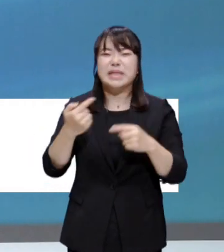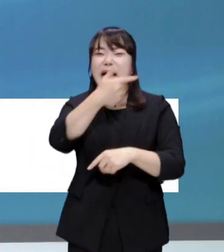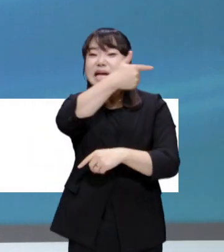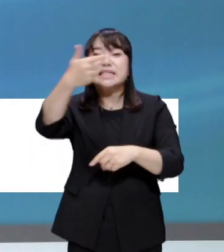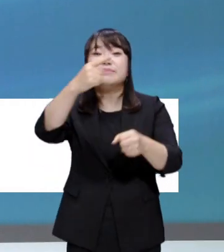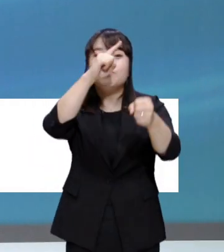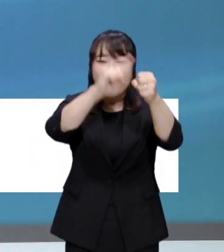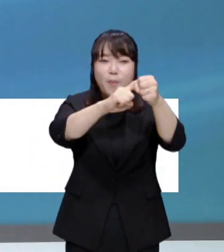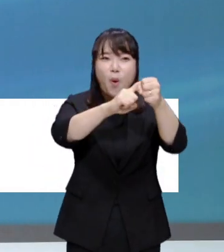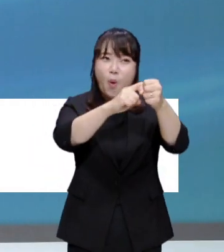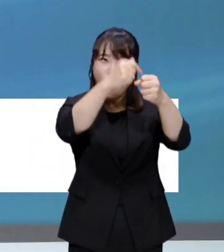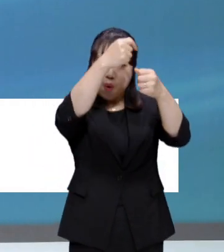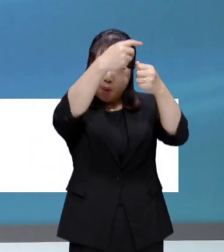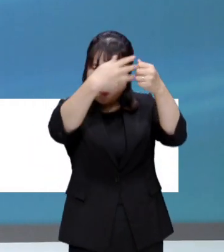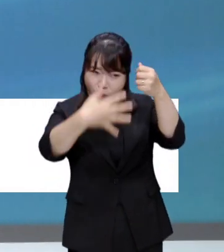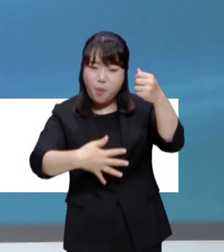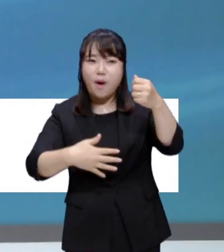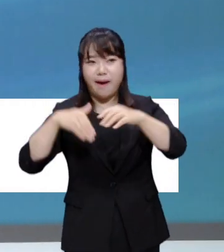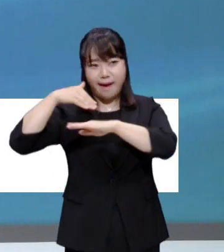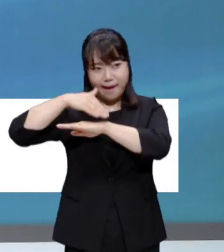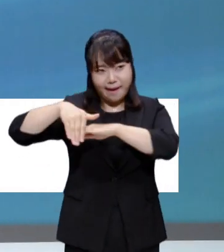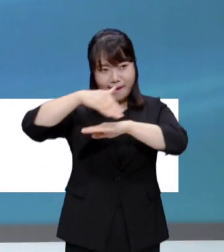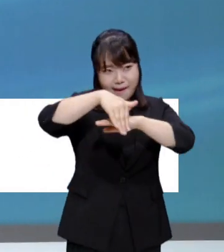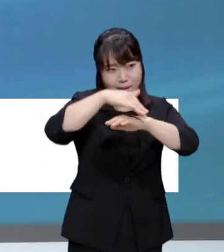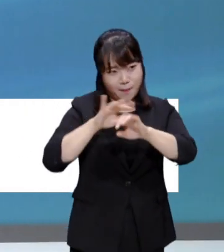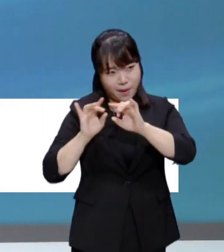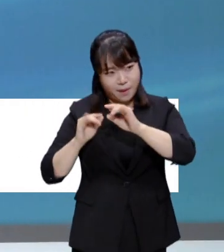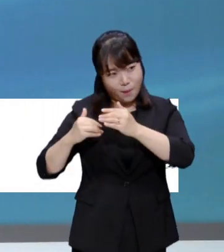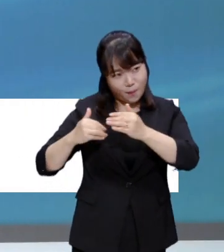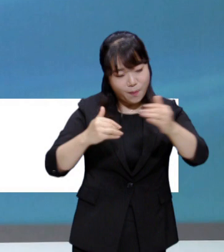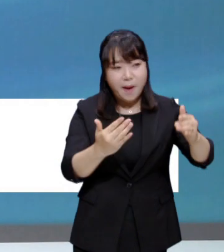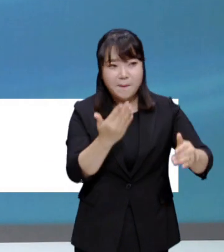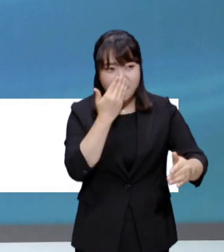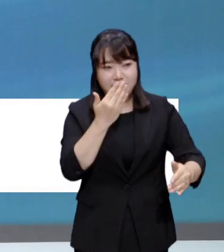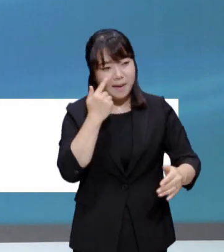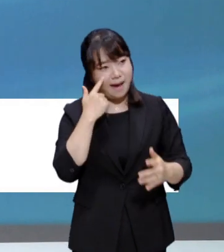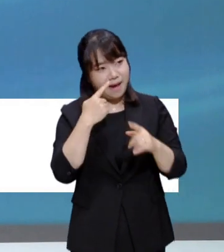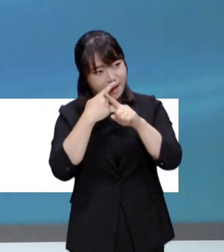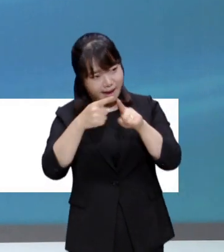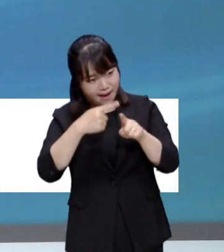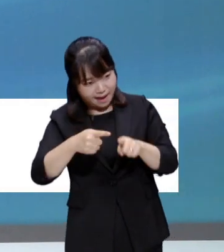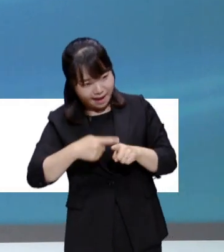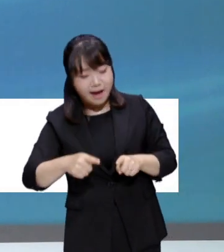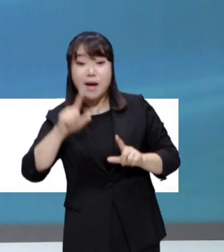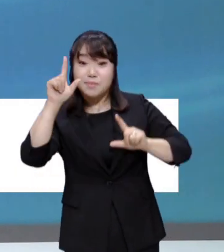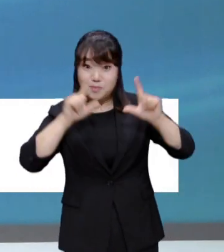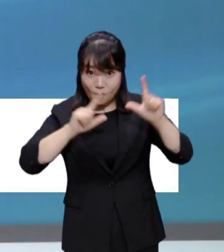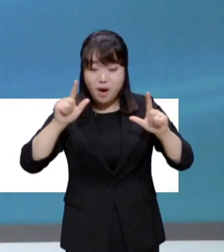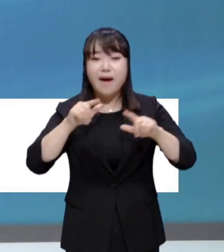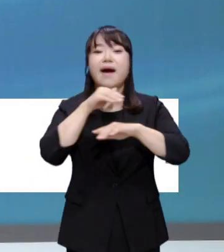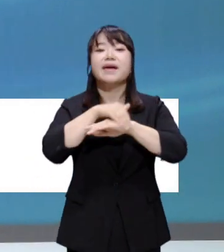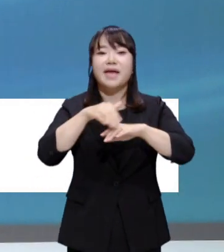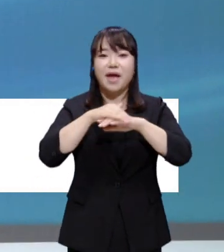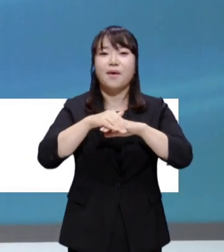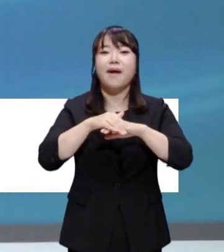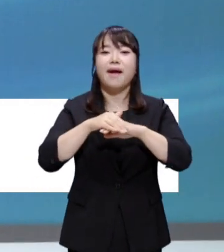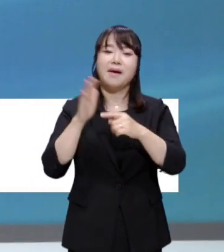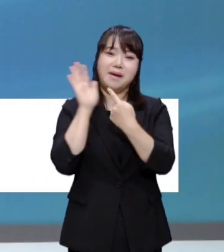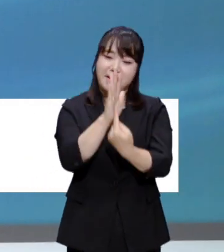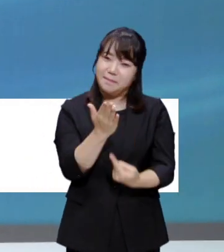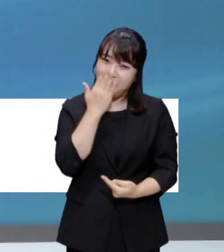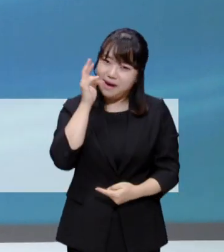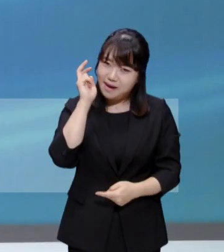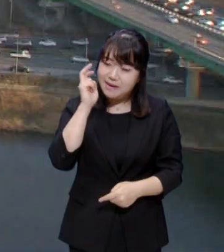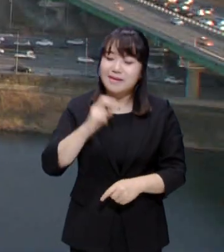그림에서 이 정도면 각각 진행해도 되겠구나 라는 어떤 그런 형태의 안이 나오지 않을까